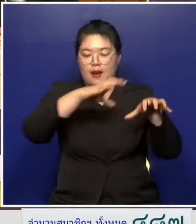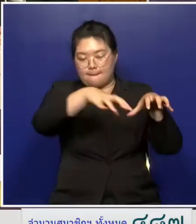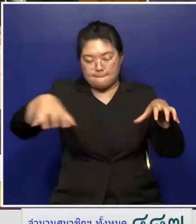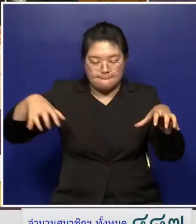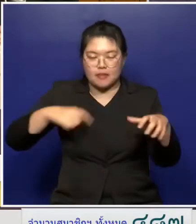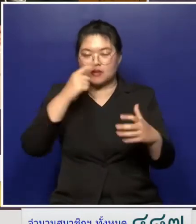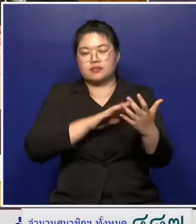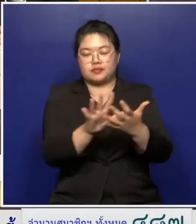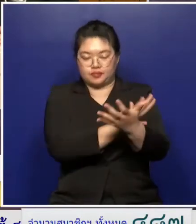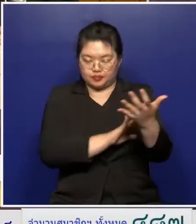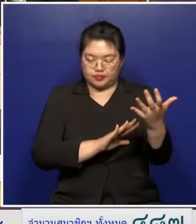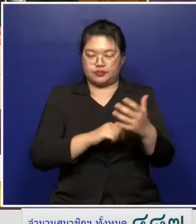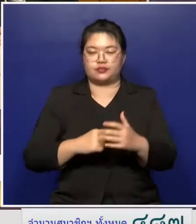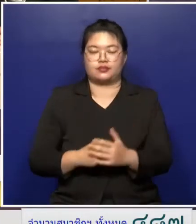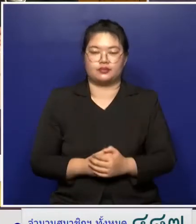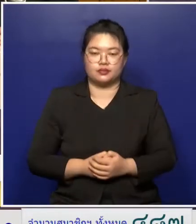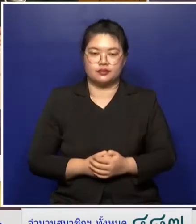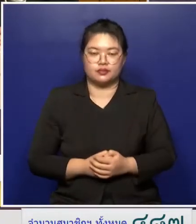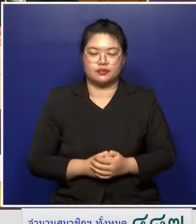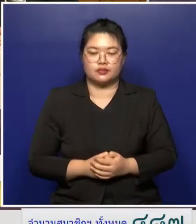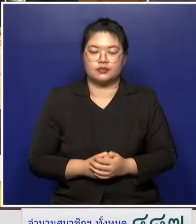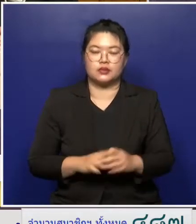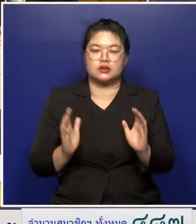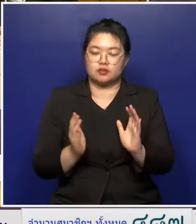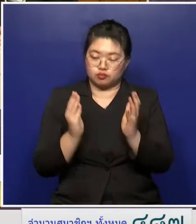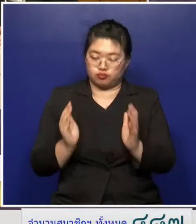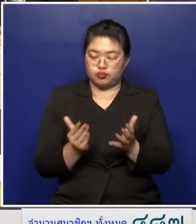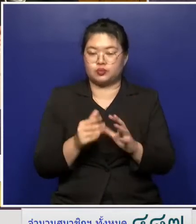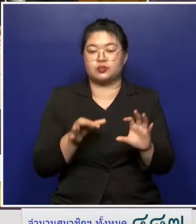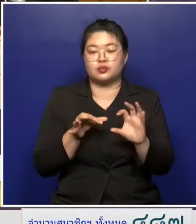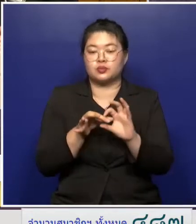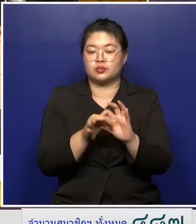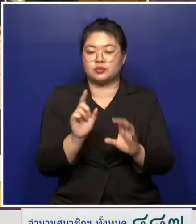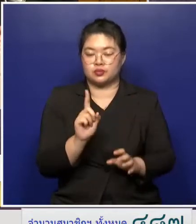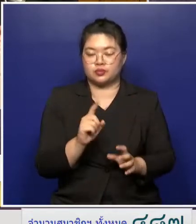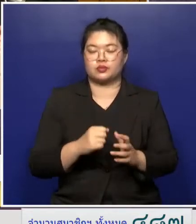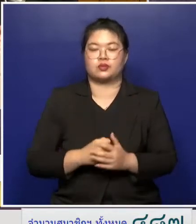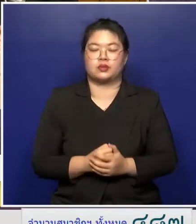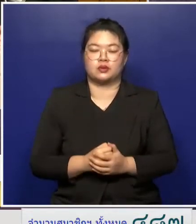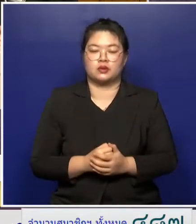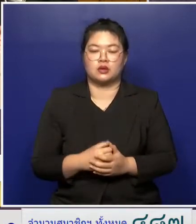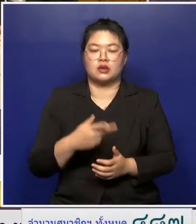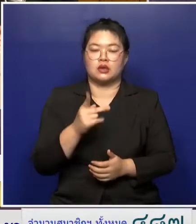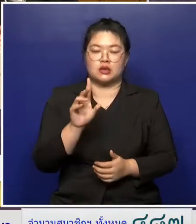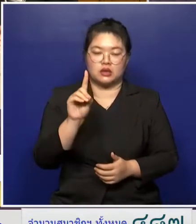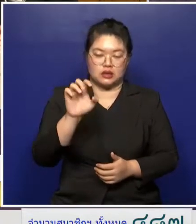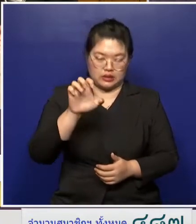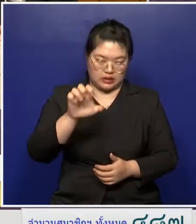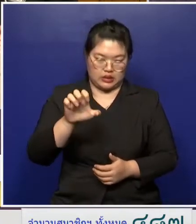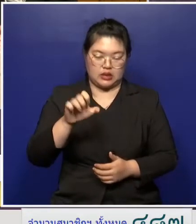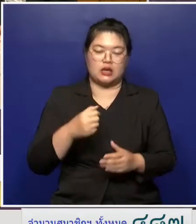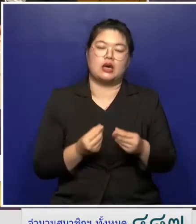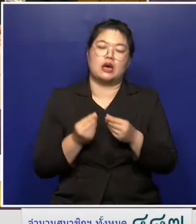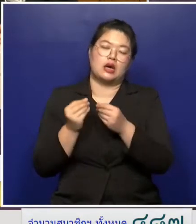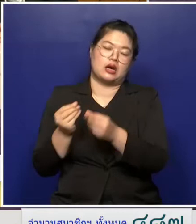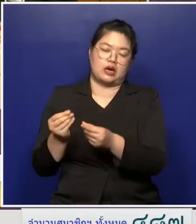ในทางเดียวกันก็คู่ขนดกัไปเอ้การเสิมส้างคเชี่วชาญใความậnีาิลลทการ